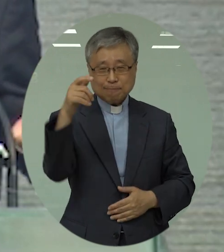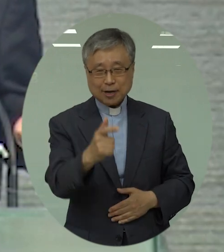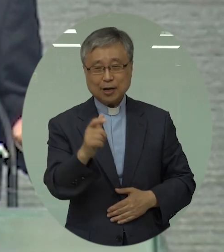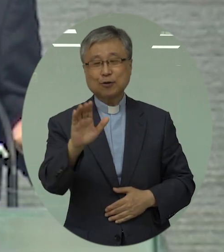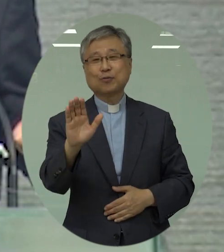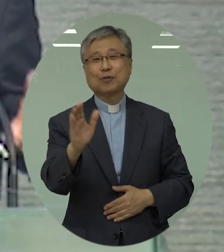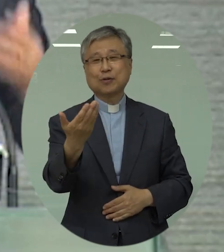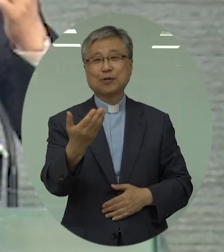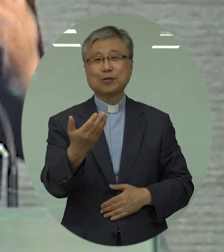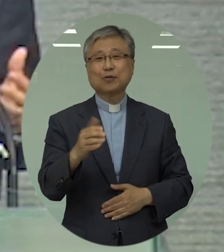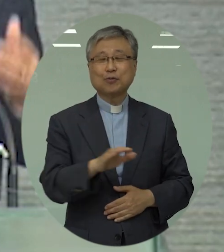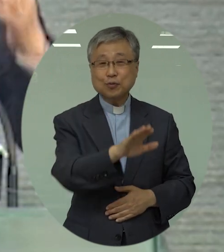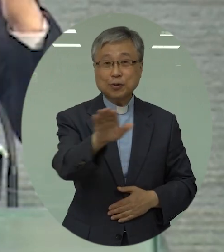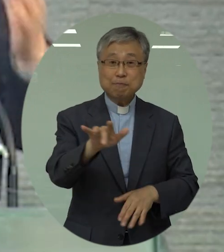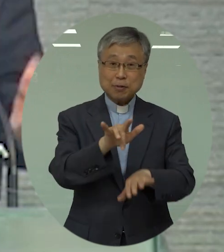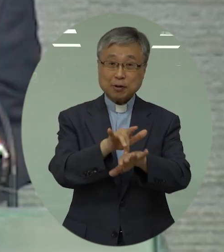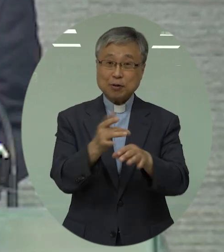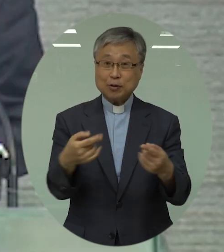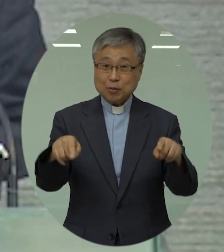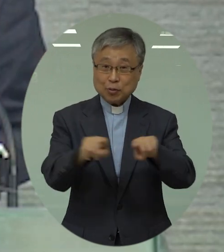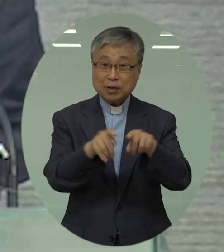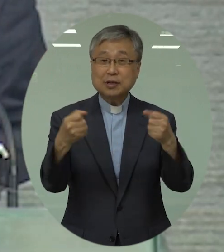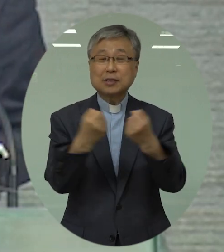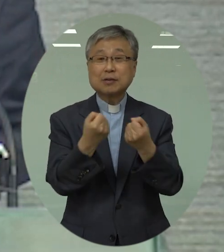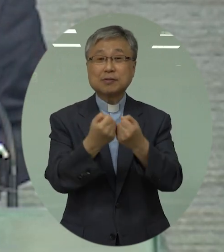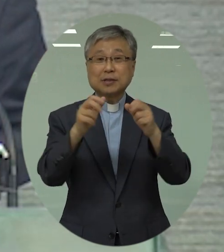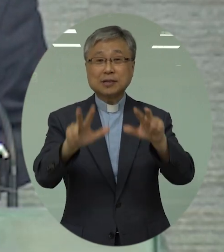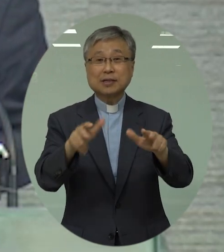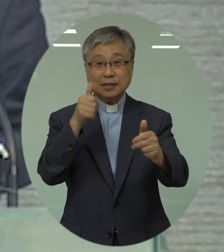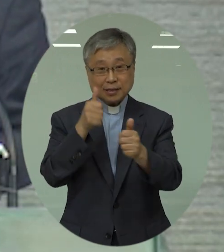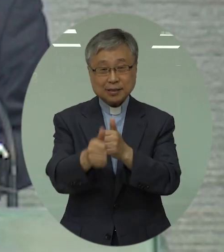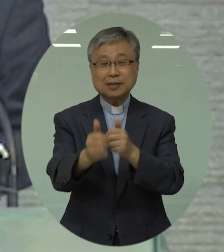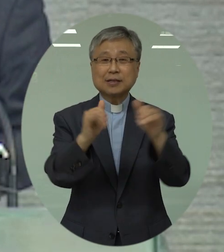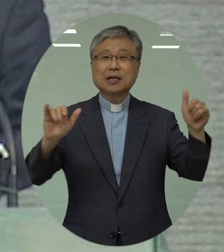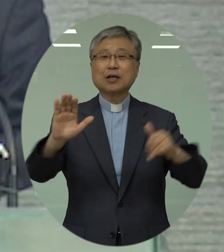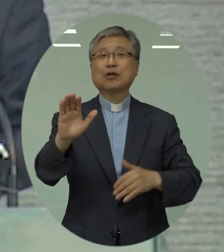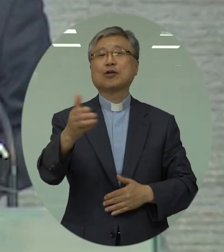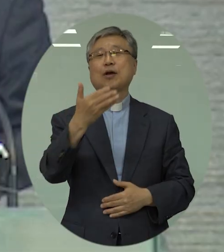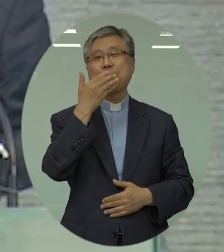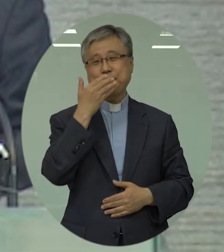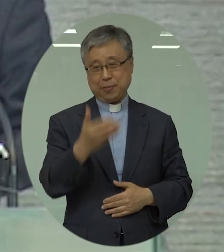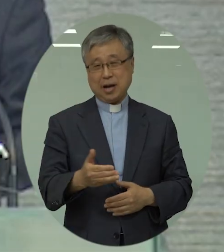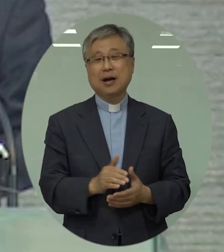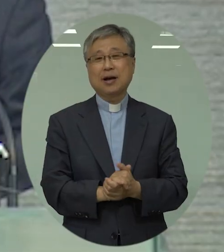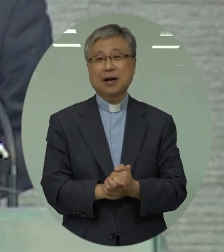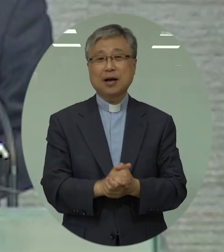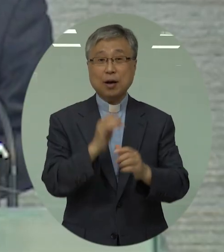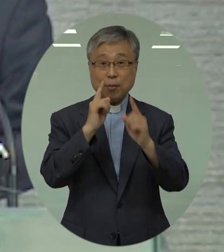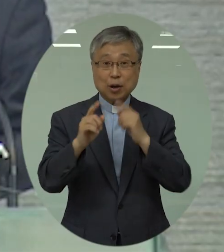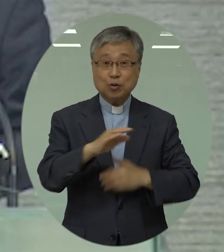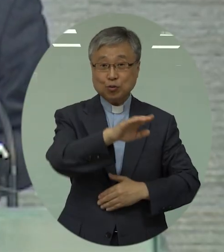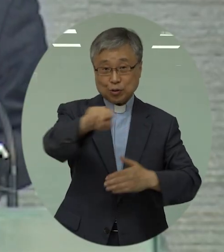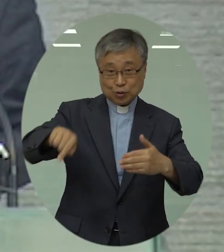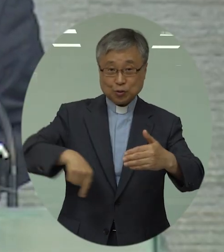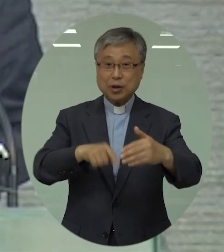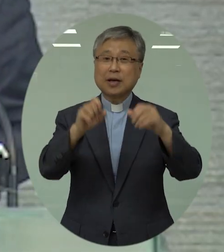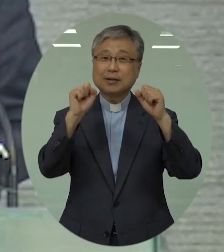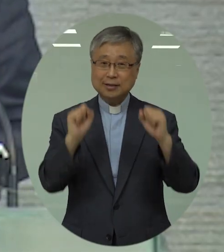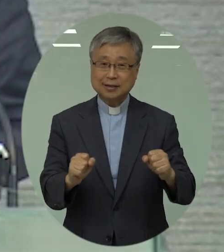강해지고 우리는 사탄과 더불어 싸워서 이제 승리하는 자도 될 수가 있다는 것입니다. 말씀이 우리 안에 거한다는